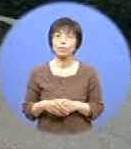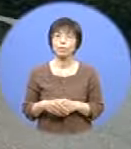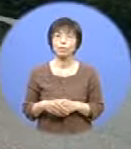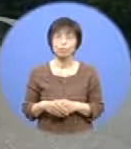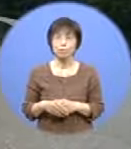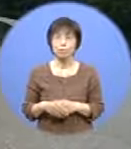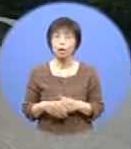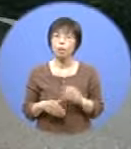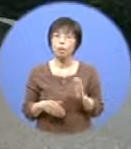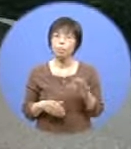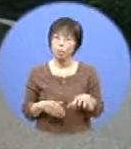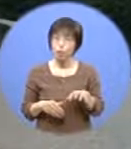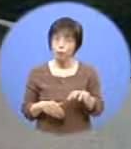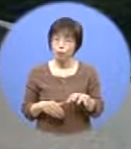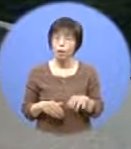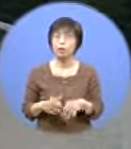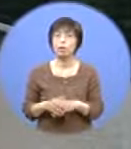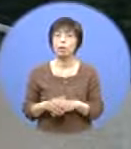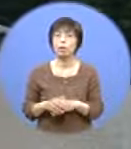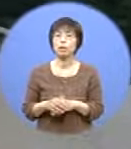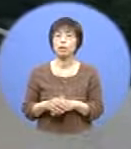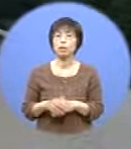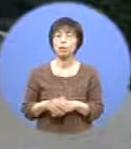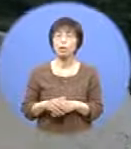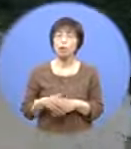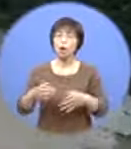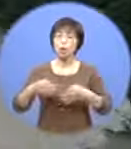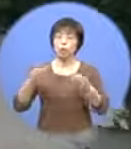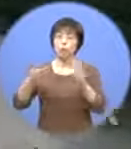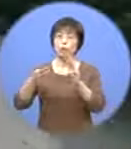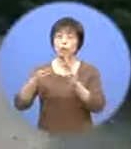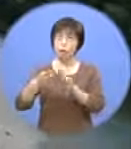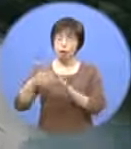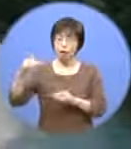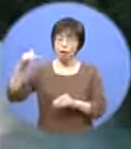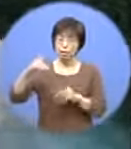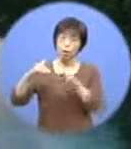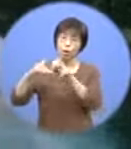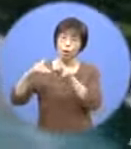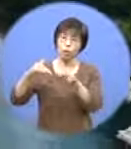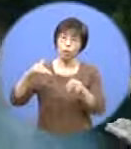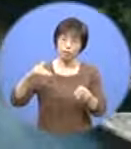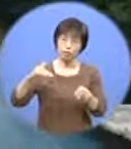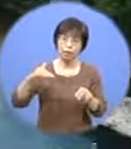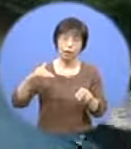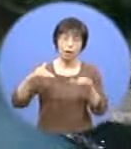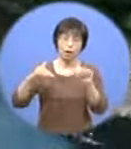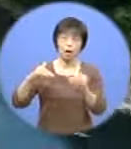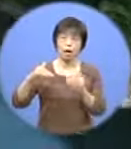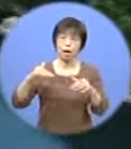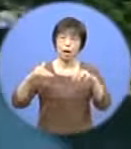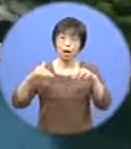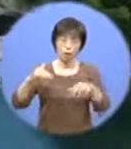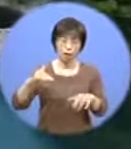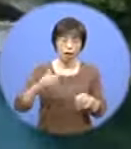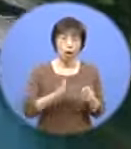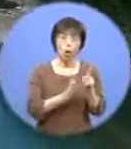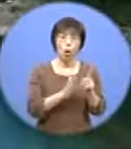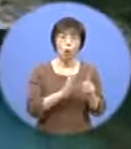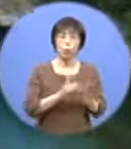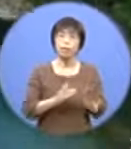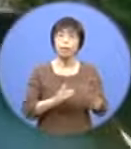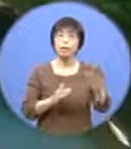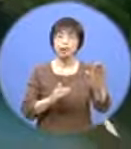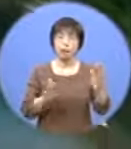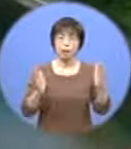阿吾の私はその大辺地街道富田坂を下った阿吾の集落から仏坂へ引き川